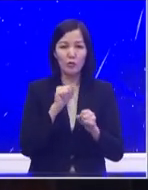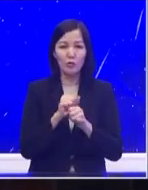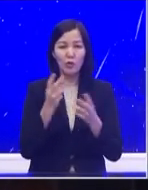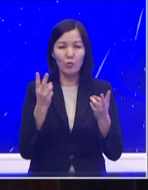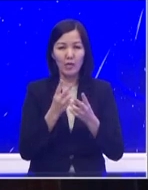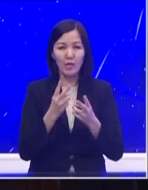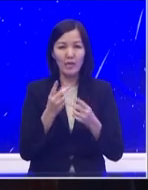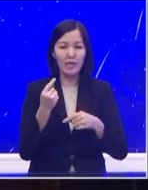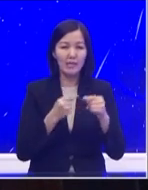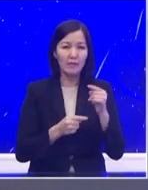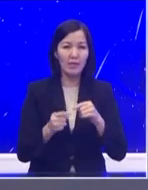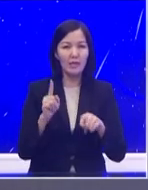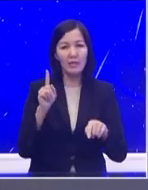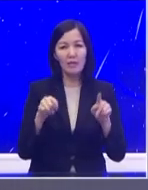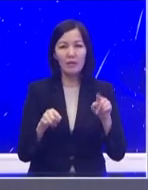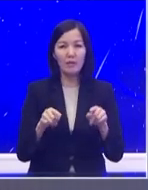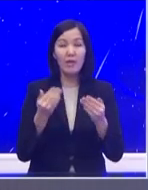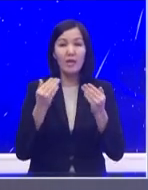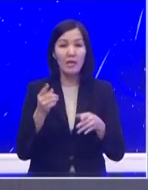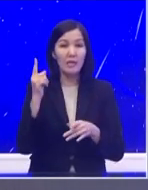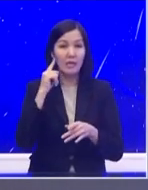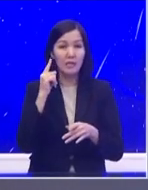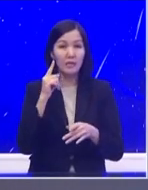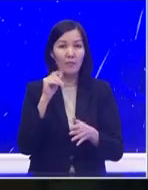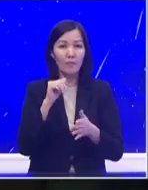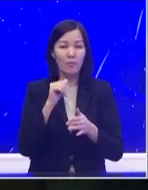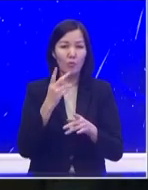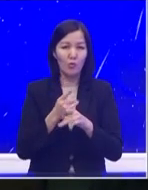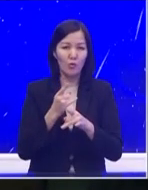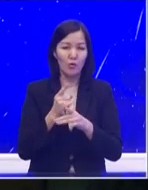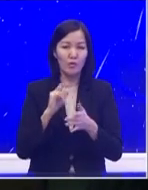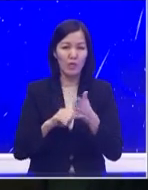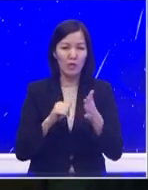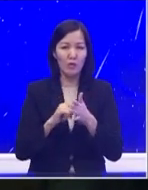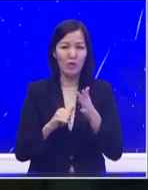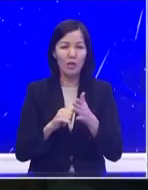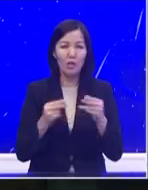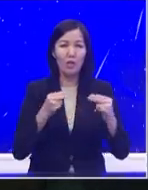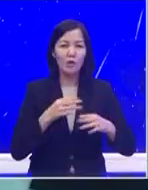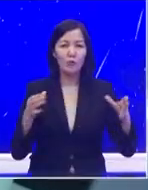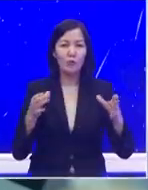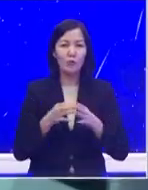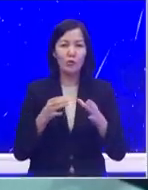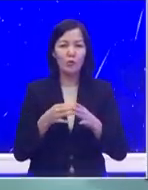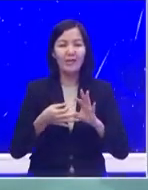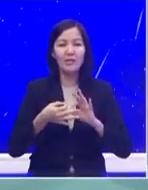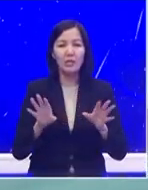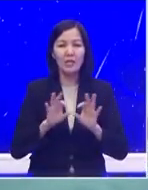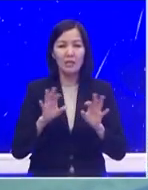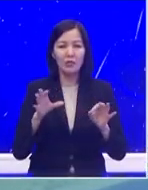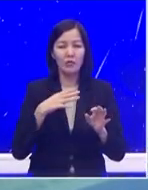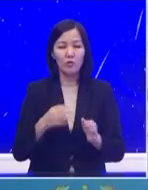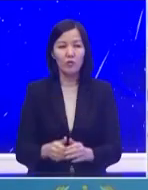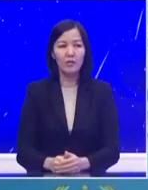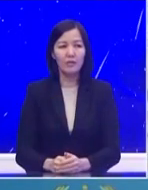керек. Кәсіпкерлердің кейбірі енді естіп жатқандықтарын сылтау етті. Жұмыс тобындағылар ерінбей түсіндіріп